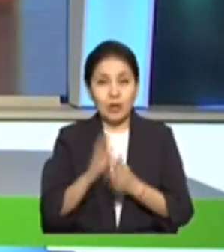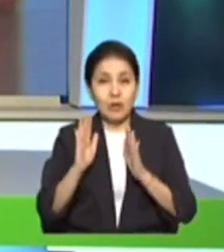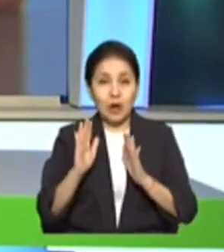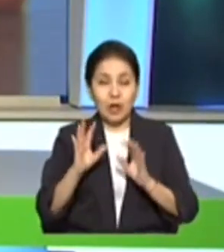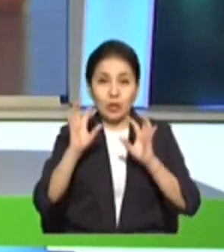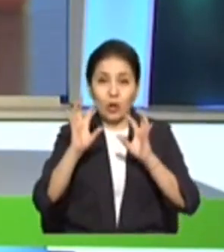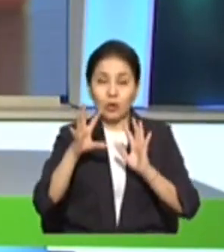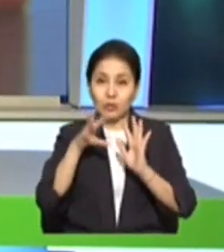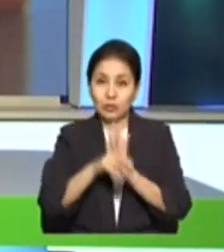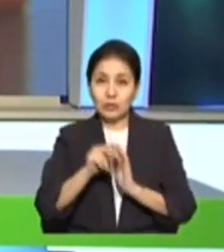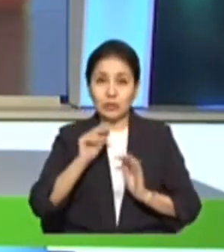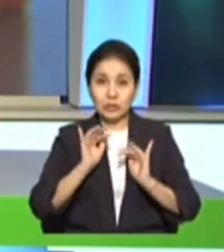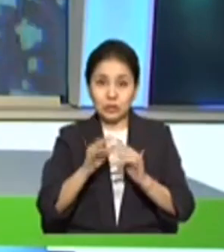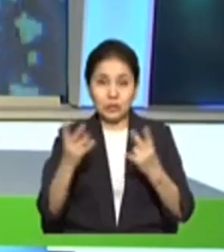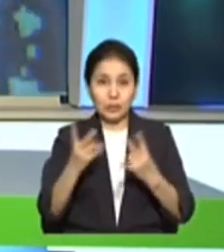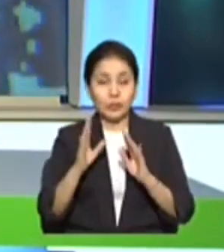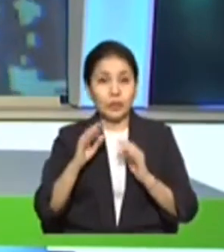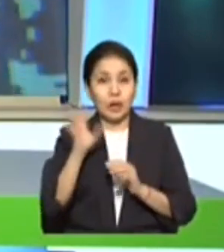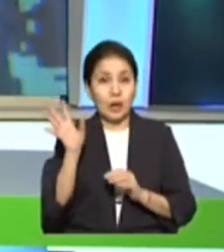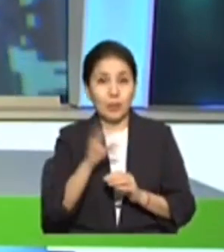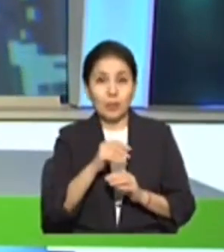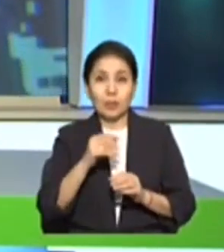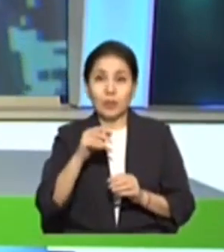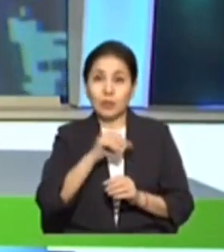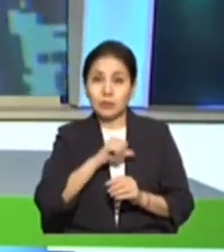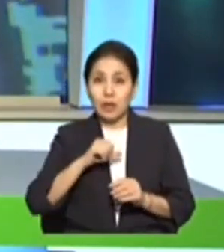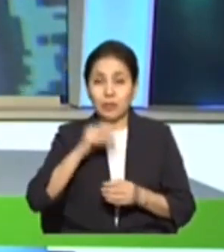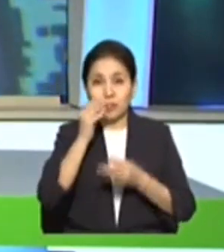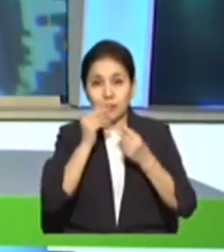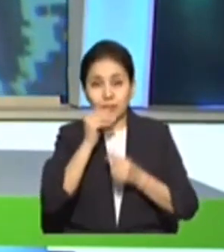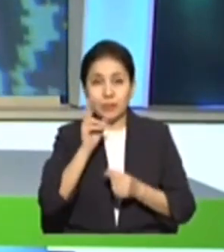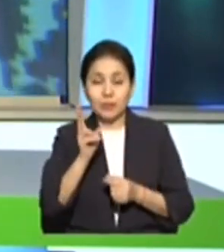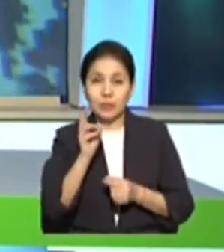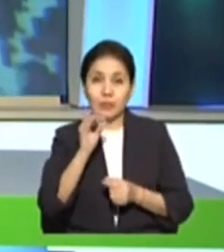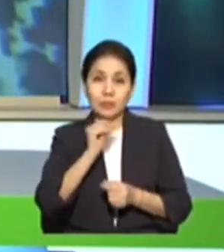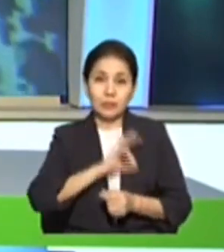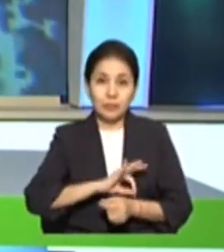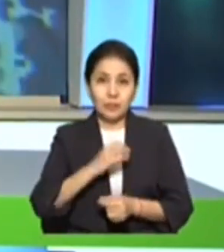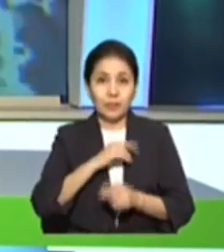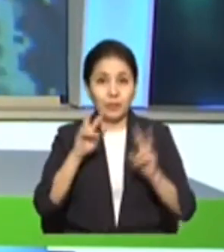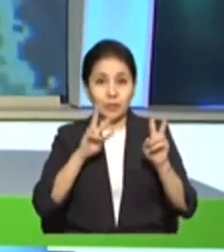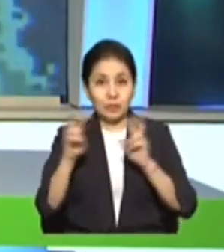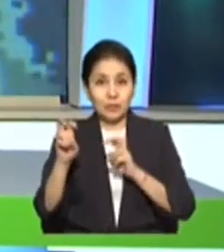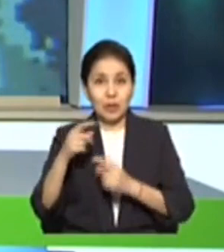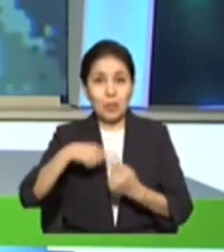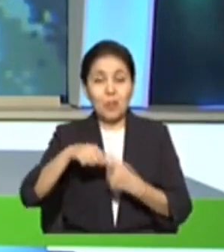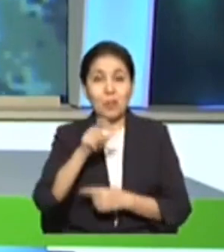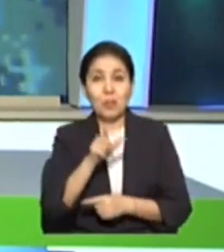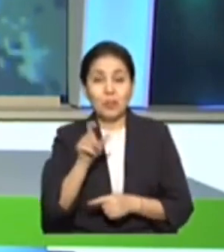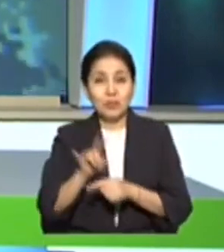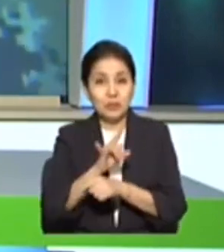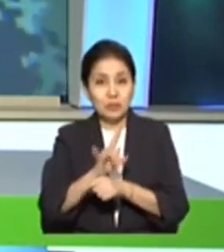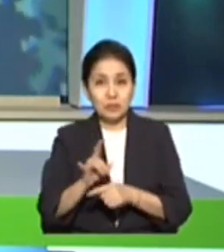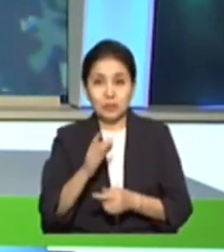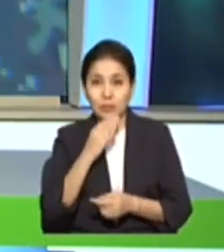qonun doirasida ish ko'rilsa bo'lgani. Ammo afsuski, qing'ir yo'lni tanlab boylik ortilmoqchi bo'layotganlar, qo'shtirnoq ichidagi biznesmenlar ham